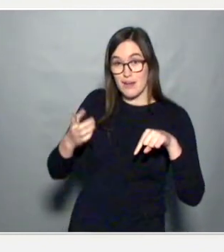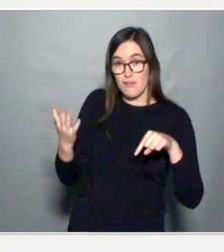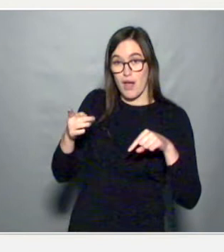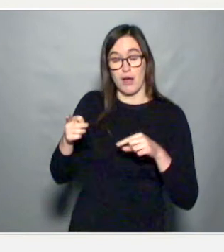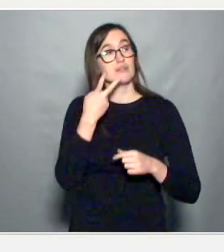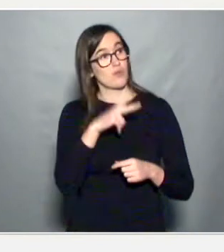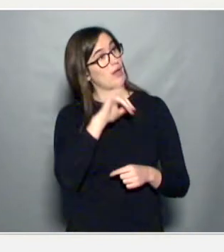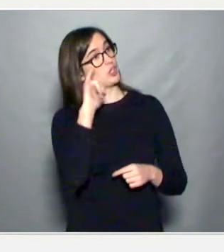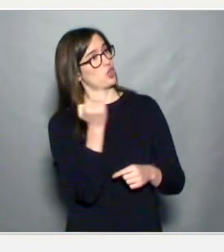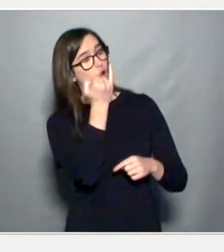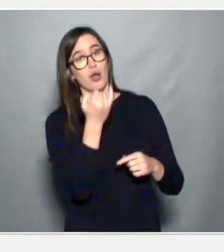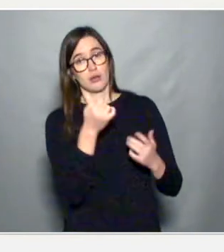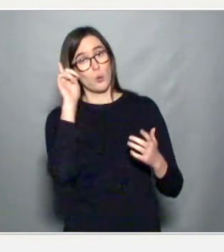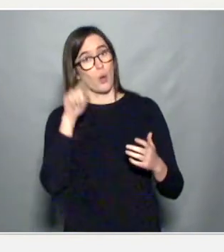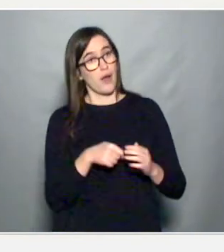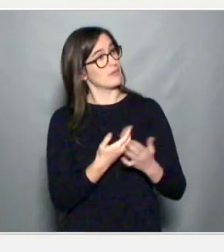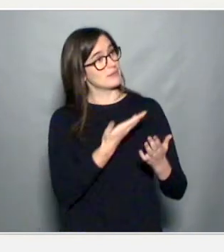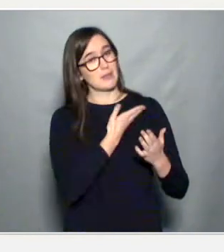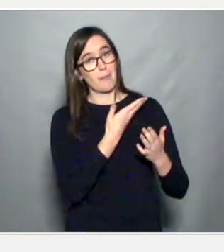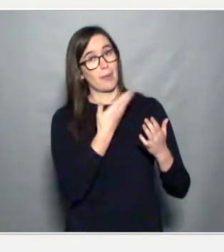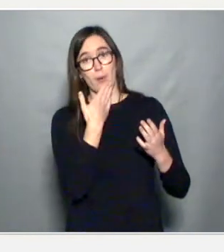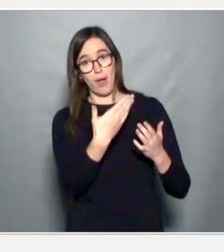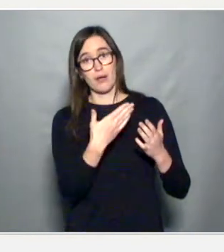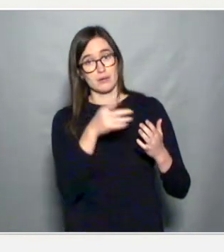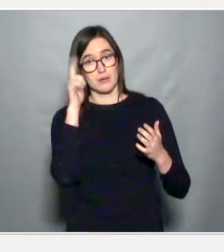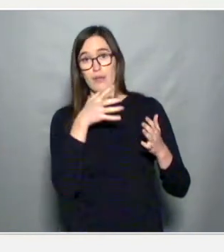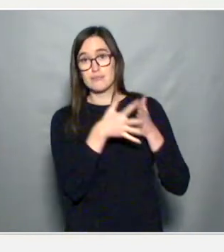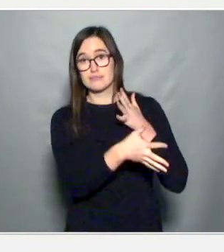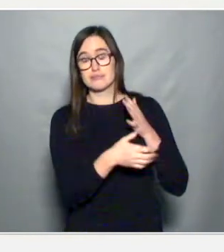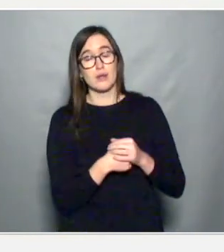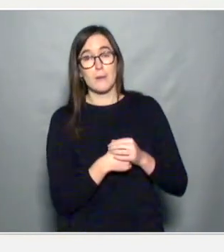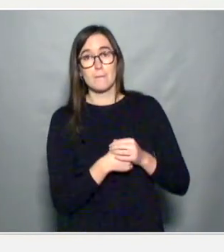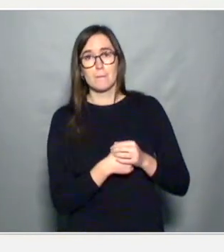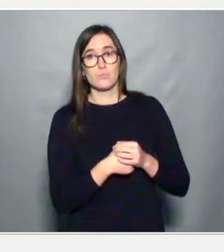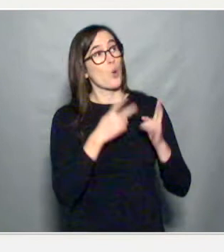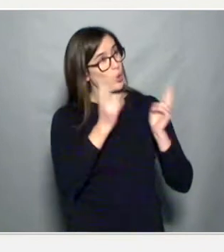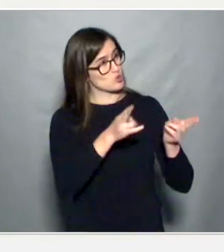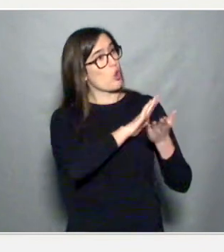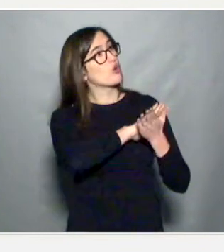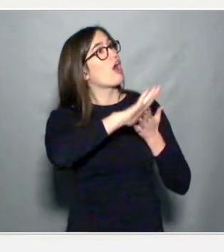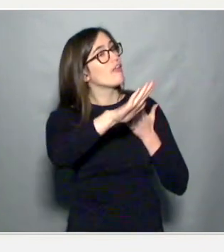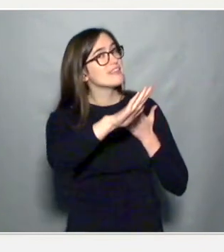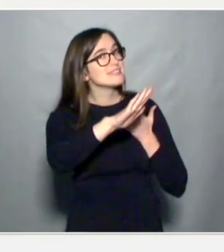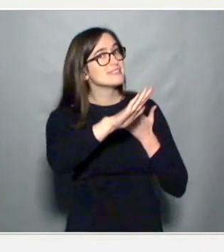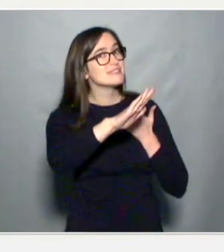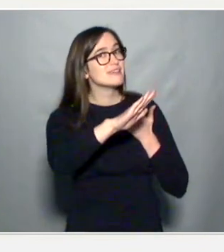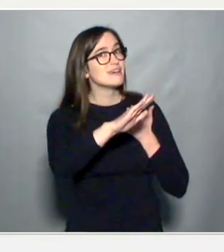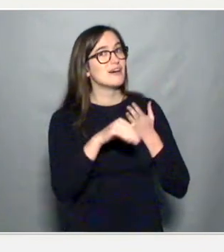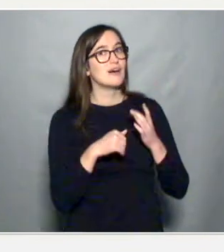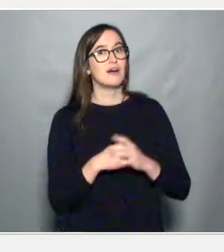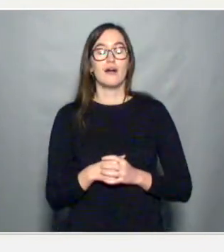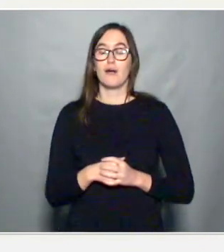Och han svarar ja, det går superbra. Det är dessutom helt gratis.